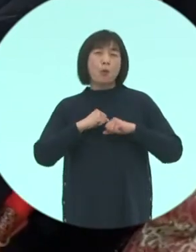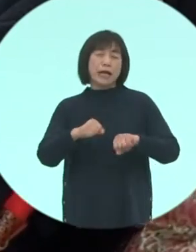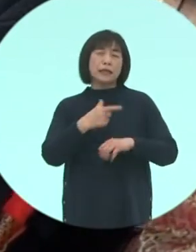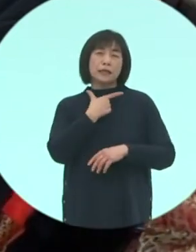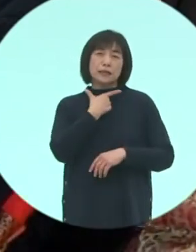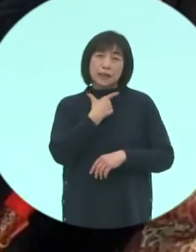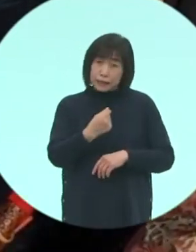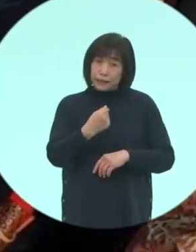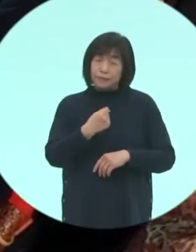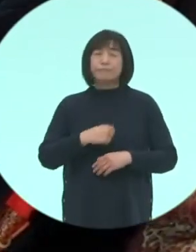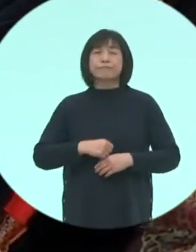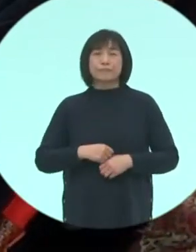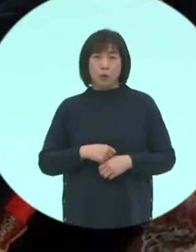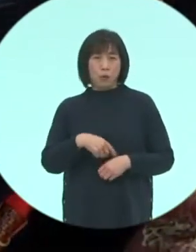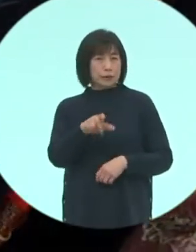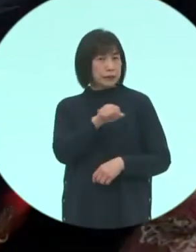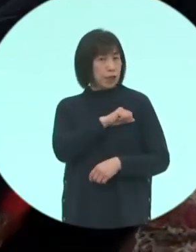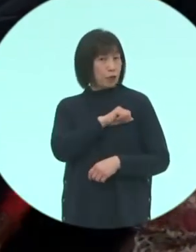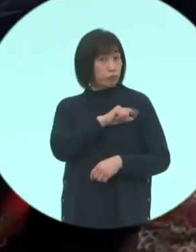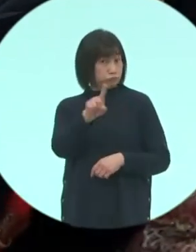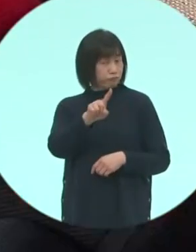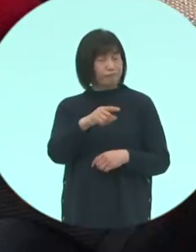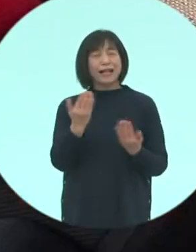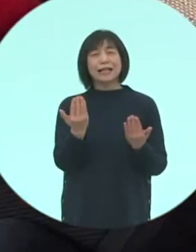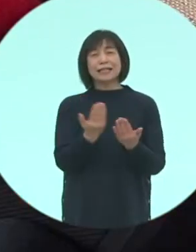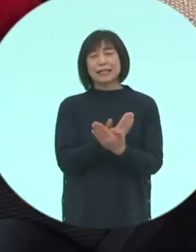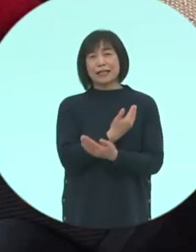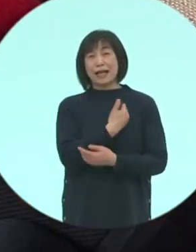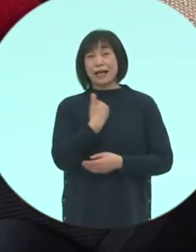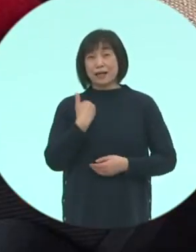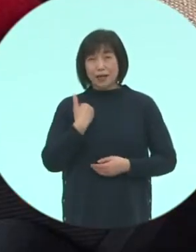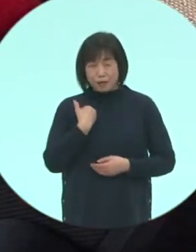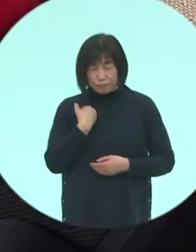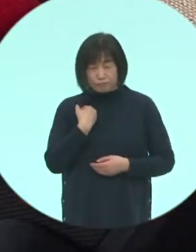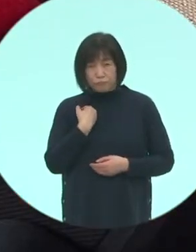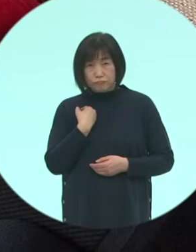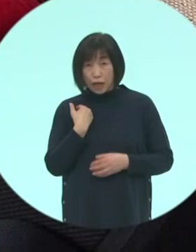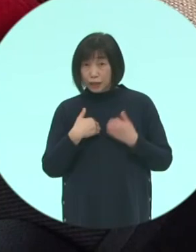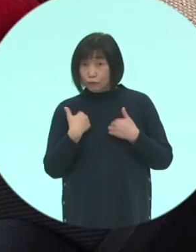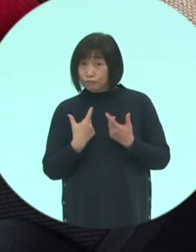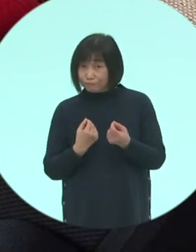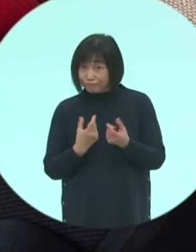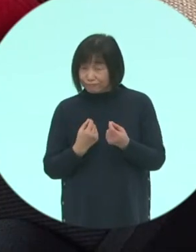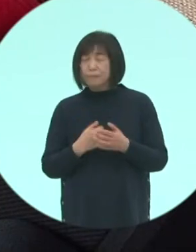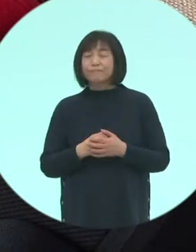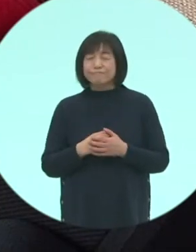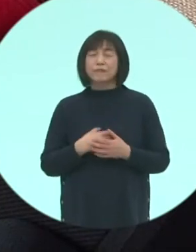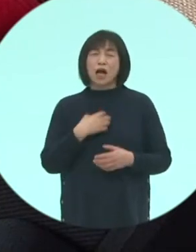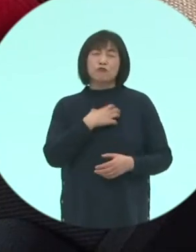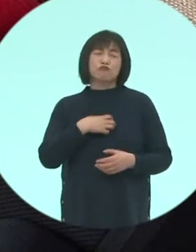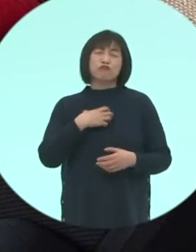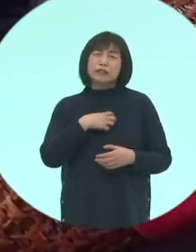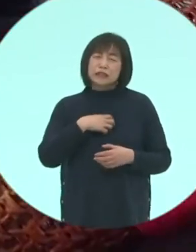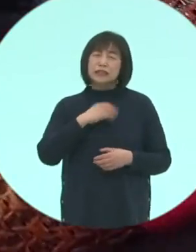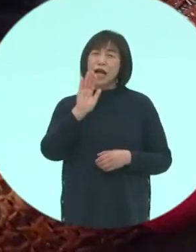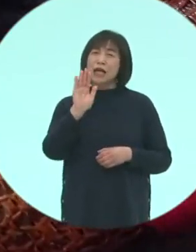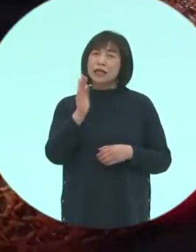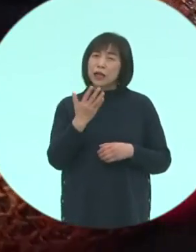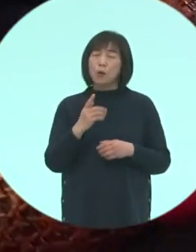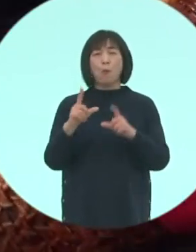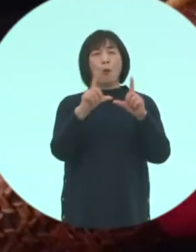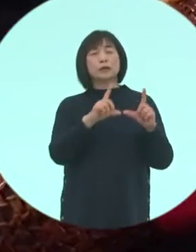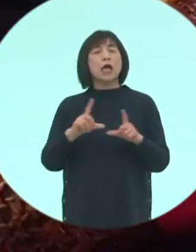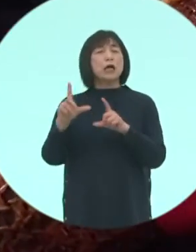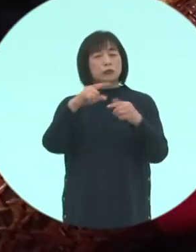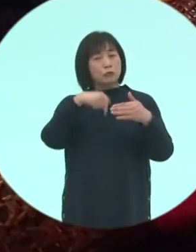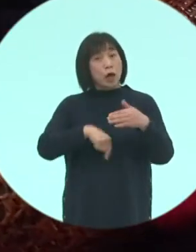となんか前向きになれますね。 これはやっぱ楽しいことですか。 まあ苦しみもありますけど生活の一部